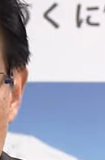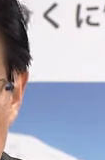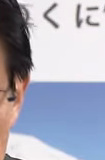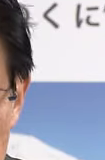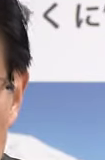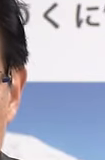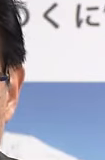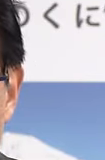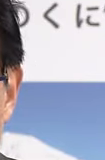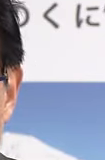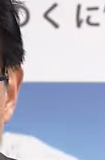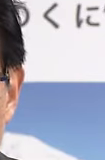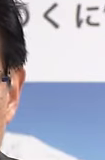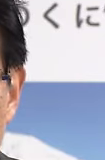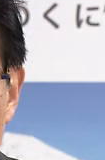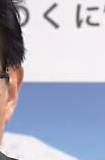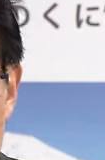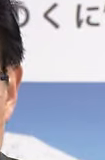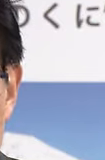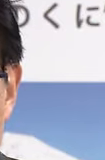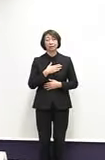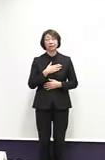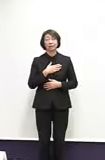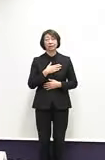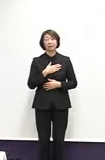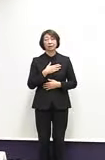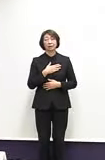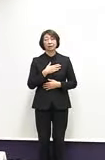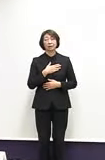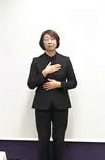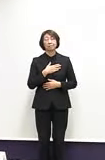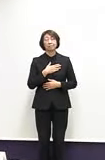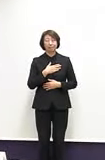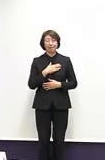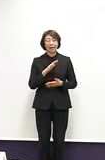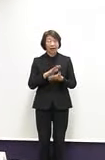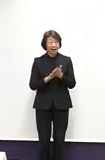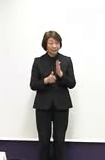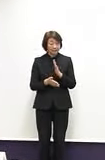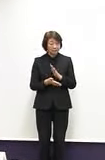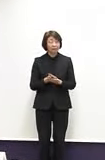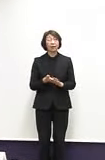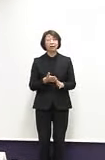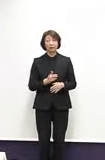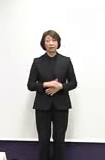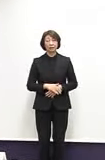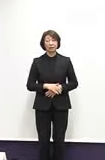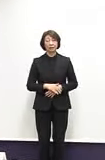ないとの考えを示す一方誤解を招く発言であったことは反省していると述べています